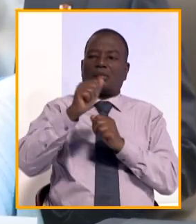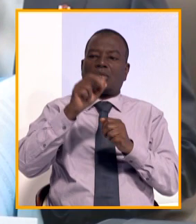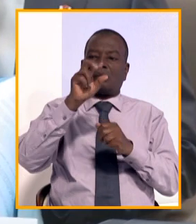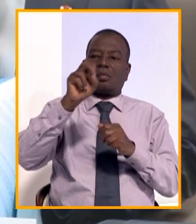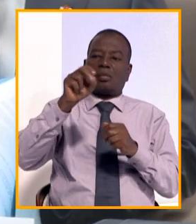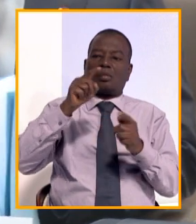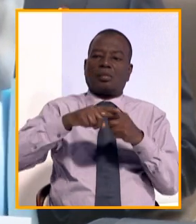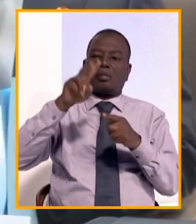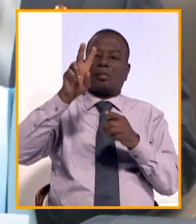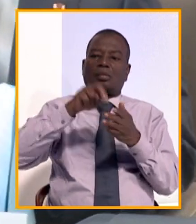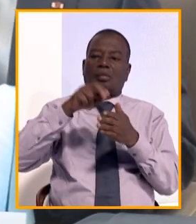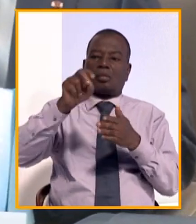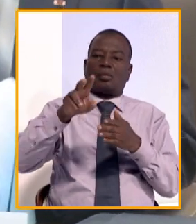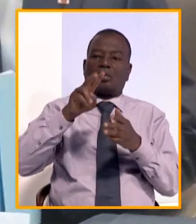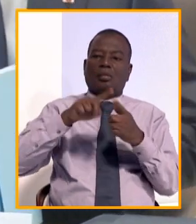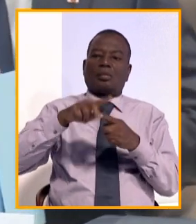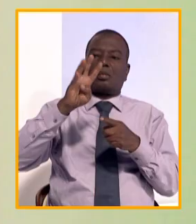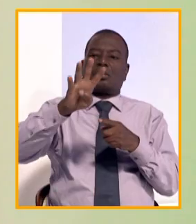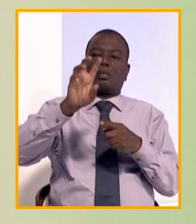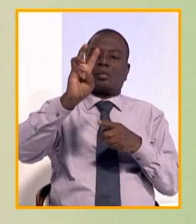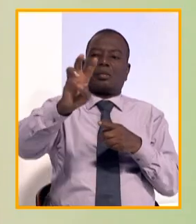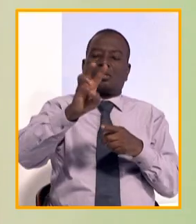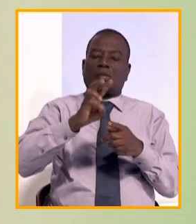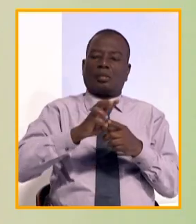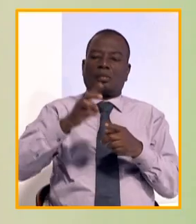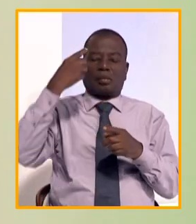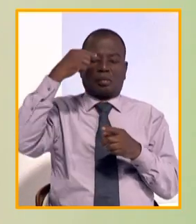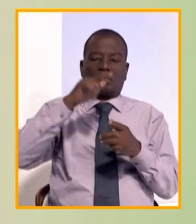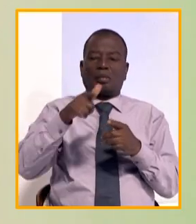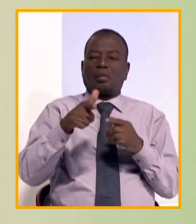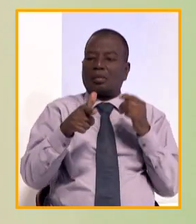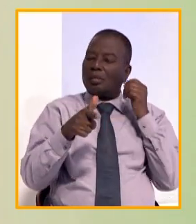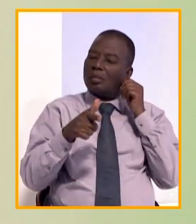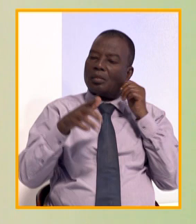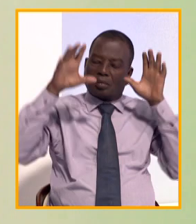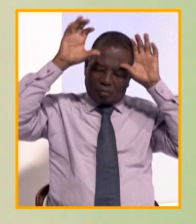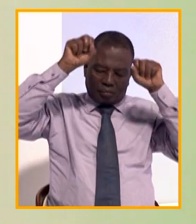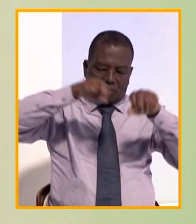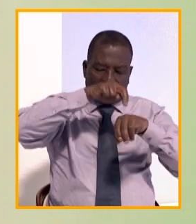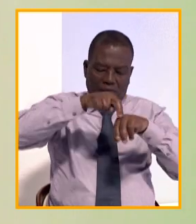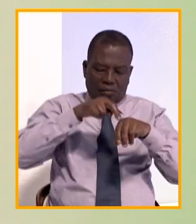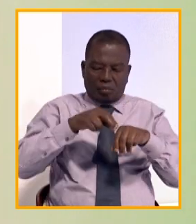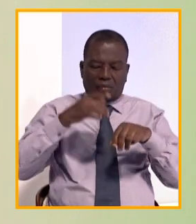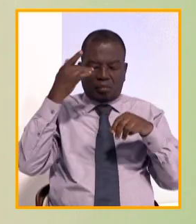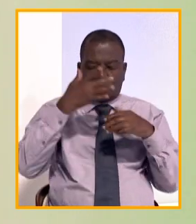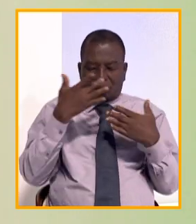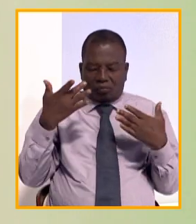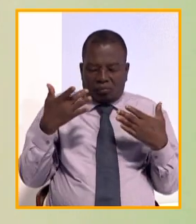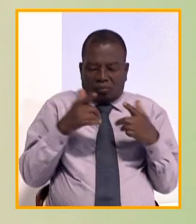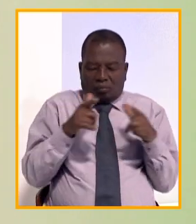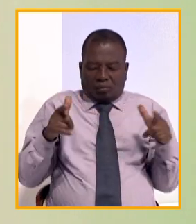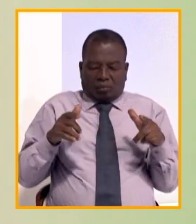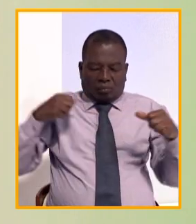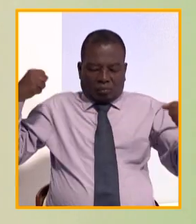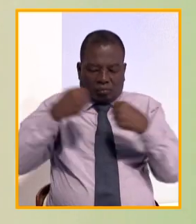à 46 en 2022. À cet égard, le président de la République consterné par les graves